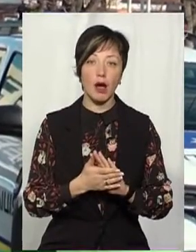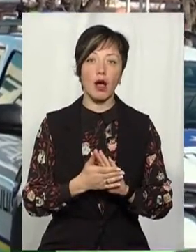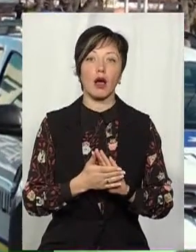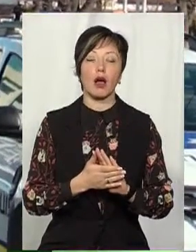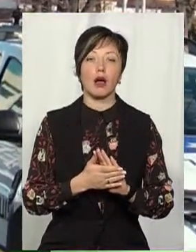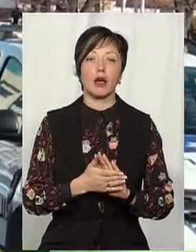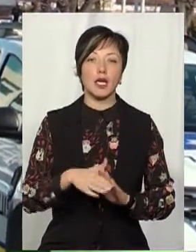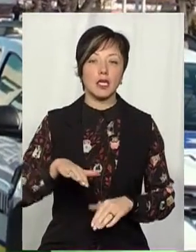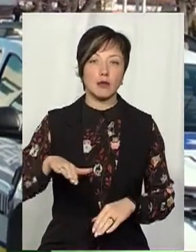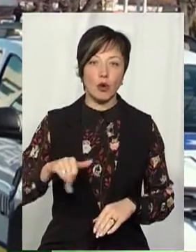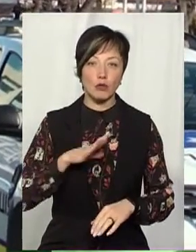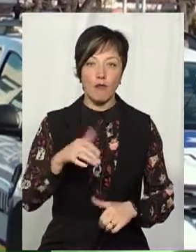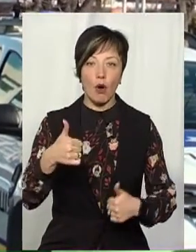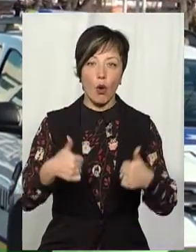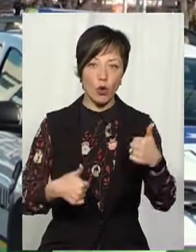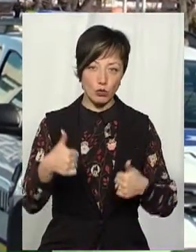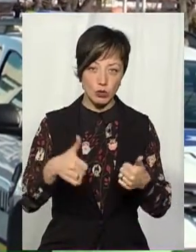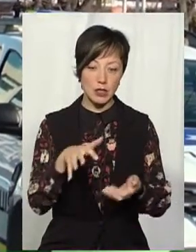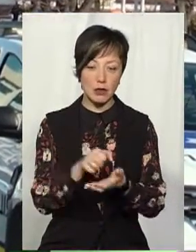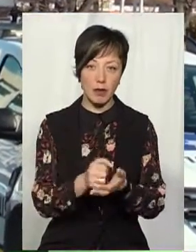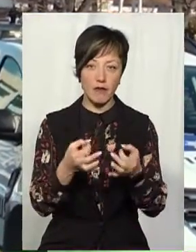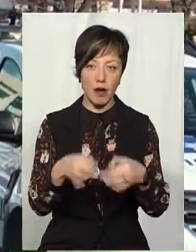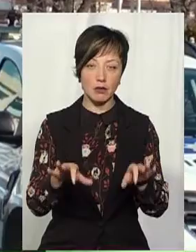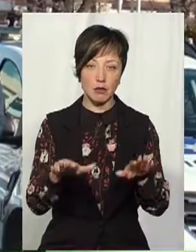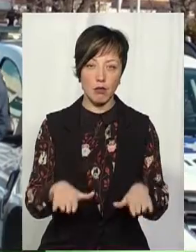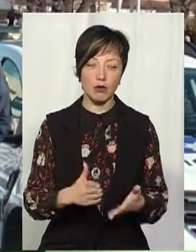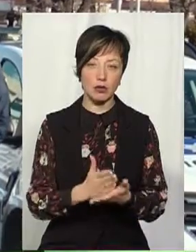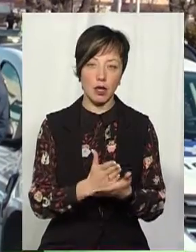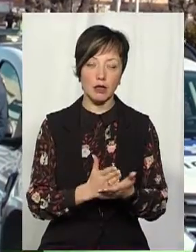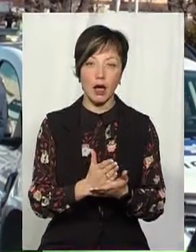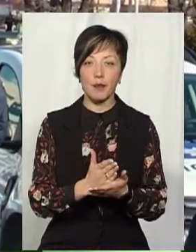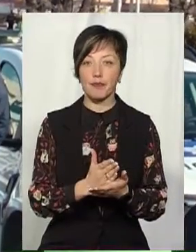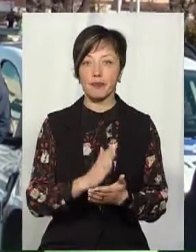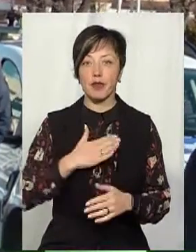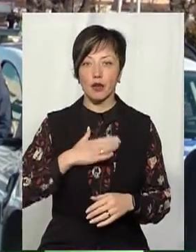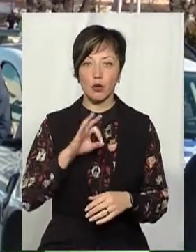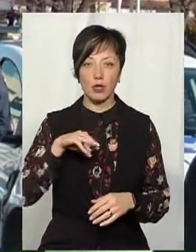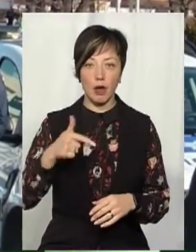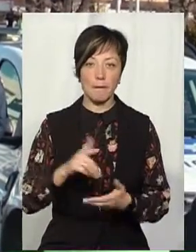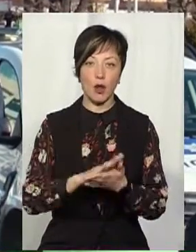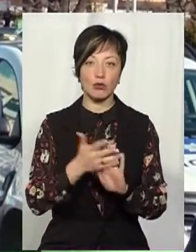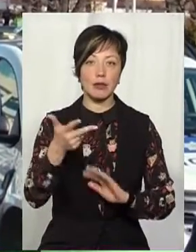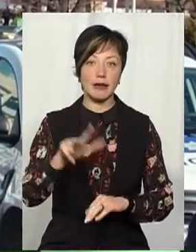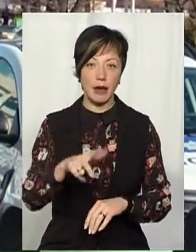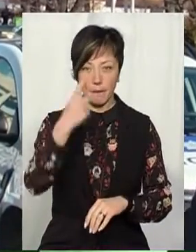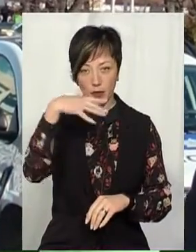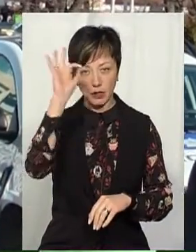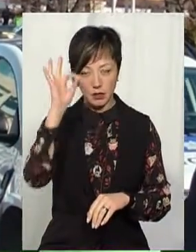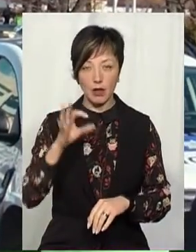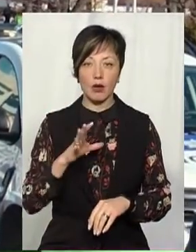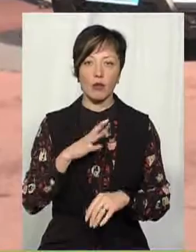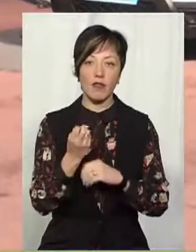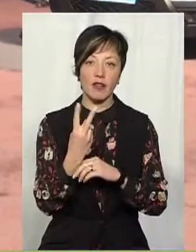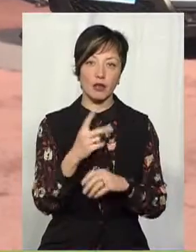відповідно був конкурс на заняття вакантних посад. Нам по нашій ОТГ положено 3 поліцейських, але конкурс був